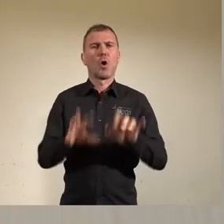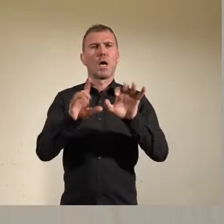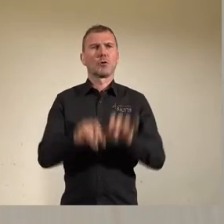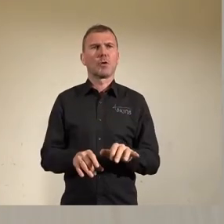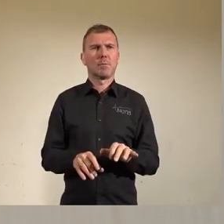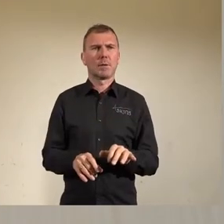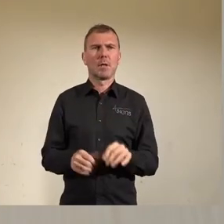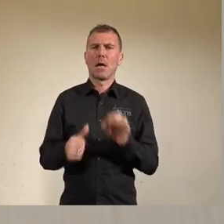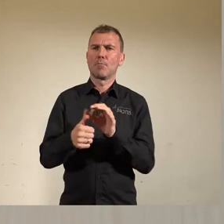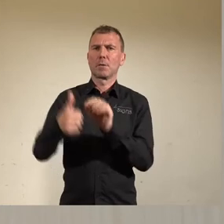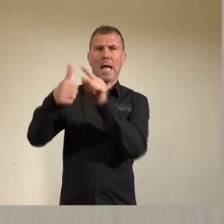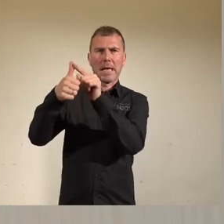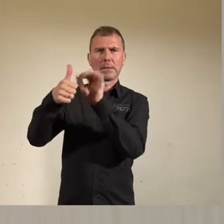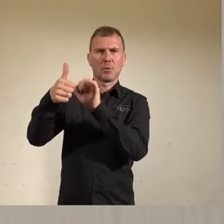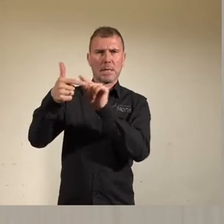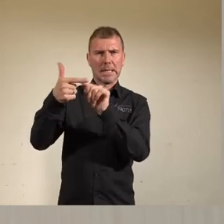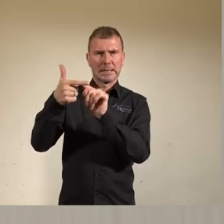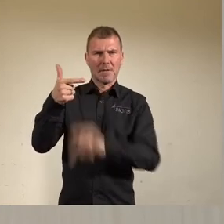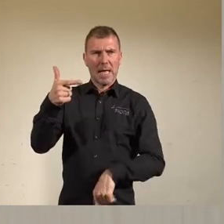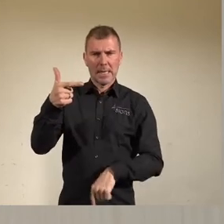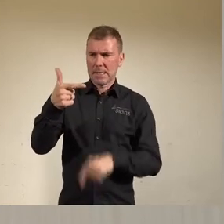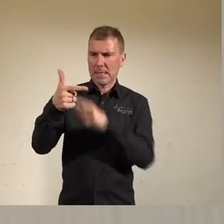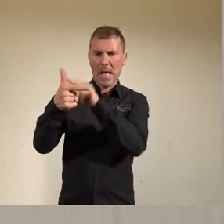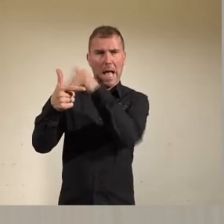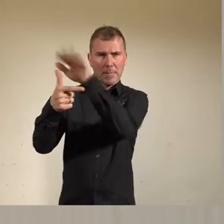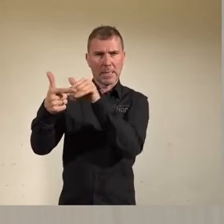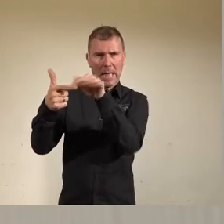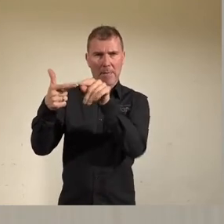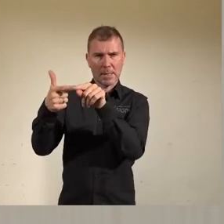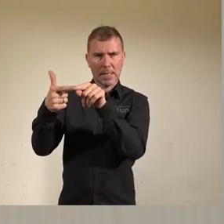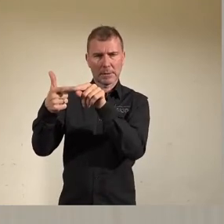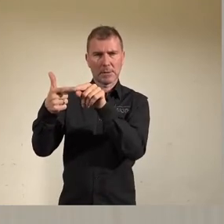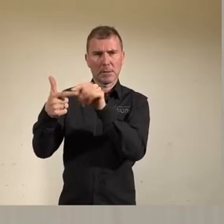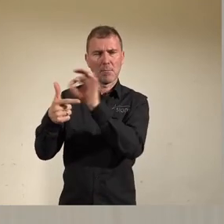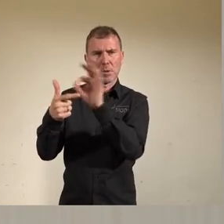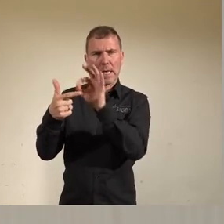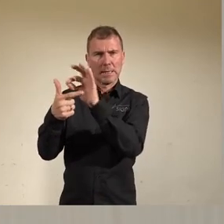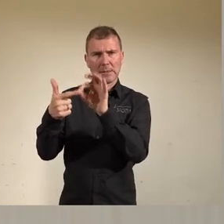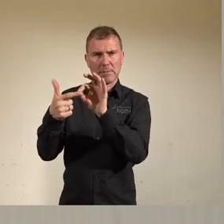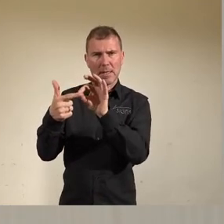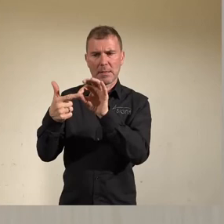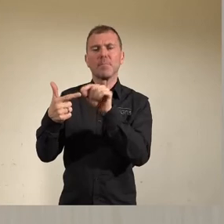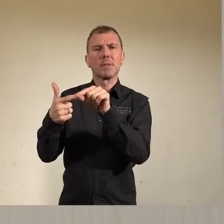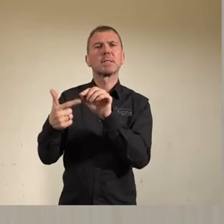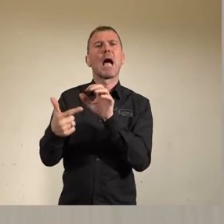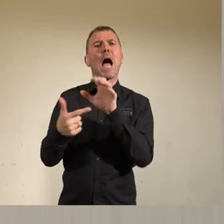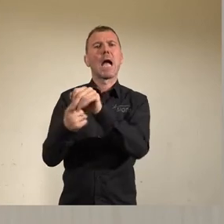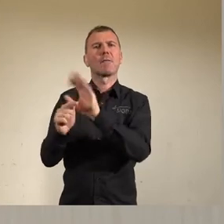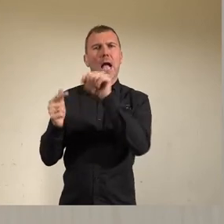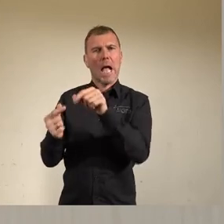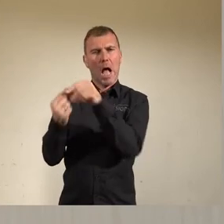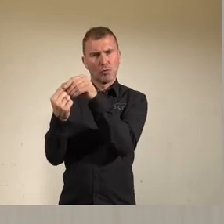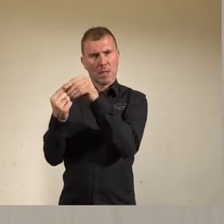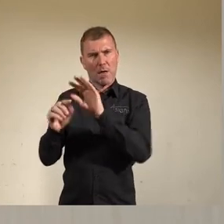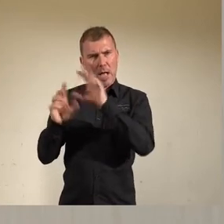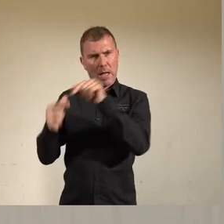Punkt 1 und 2. Und wenn Punkt 1 und 2 abgelehnt werden, Punkt 1 und 2 ist direkt ein Eingriff in den Haushalt. Und